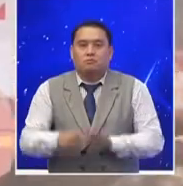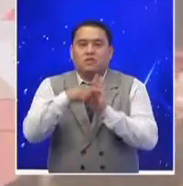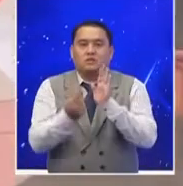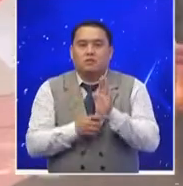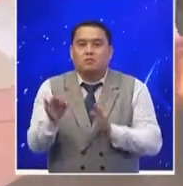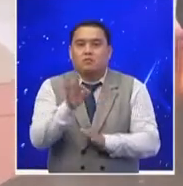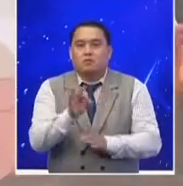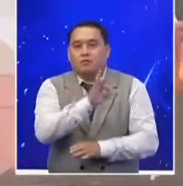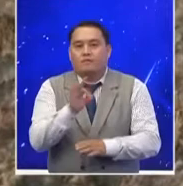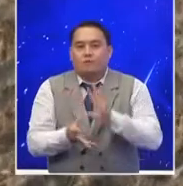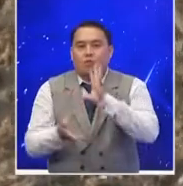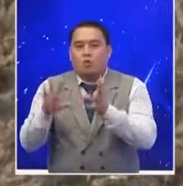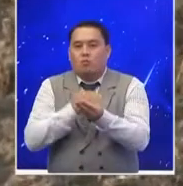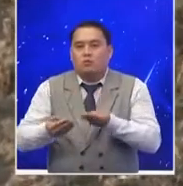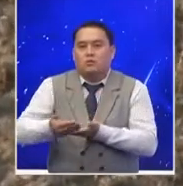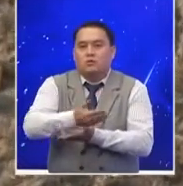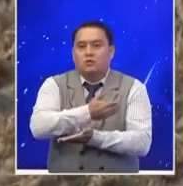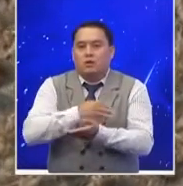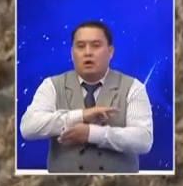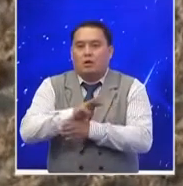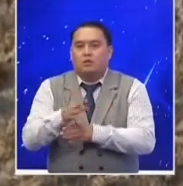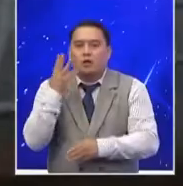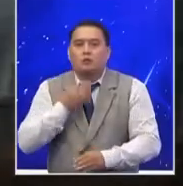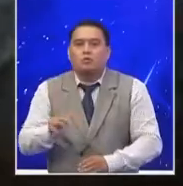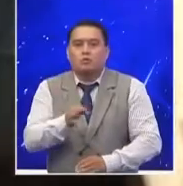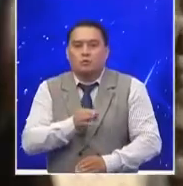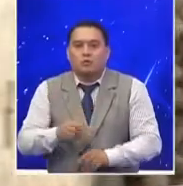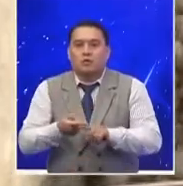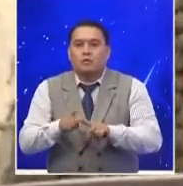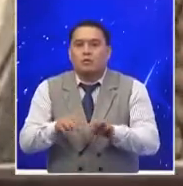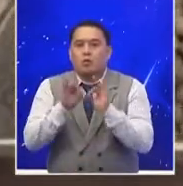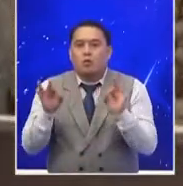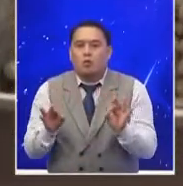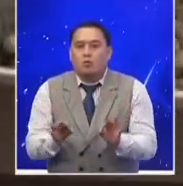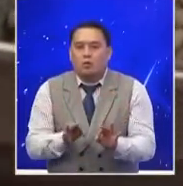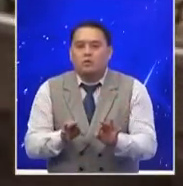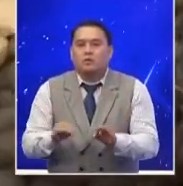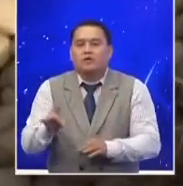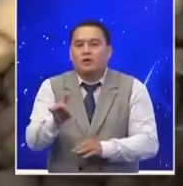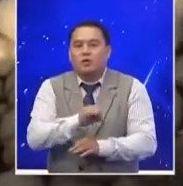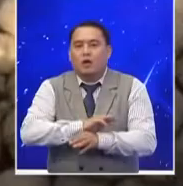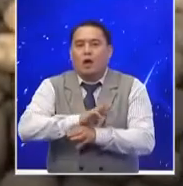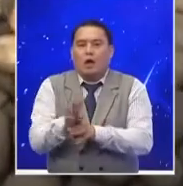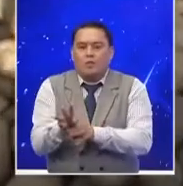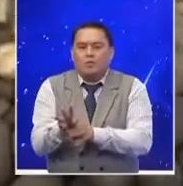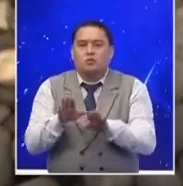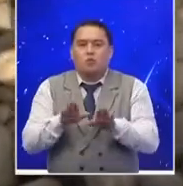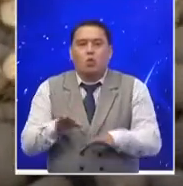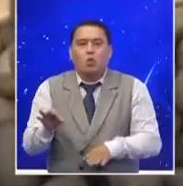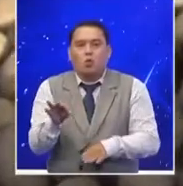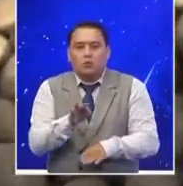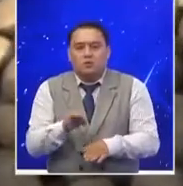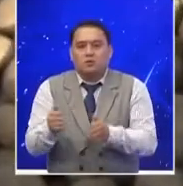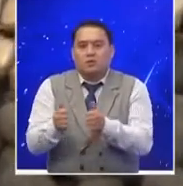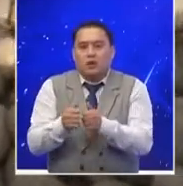17% общего валового сбора по стране обеспечивает Алматинская область. Таким образом, аграрии и животноводы региона обеспечивают продпояс не только области и